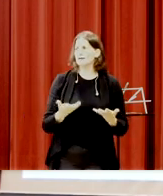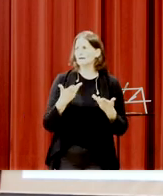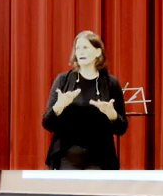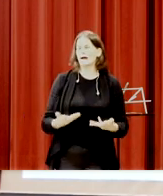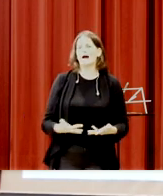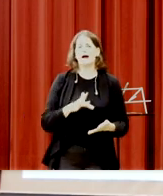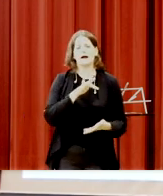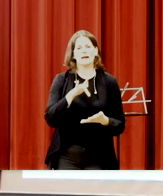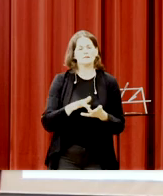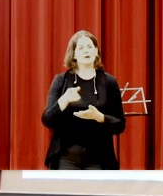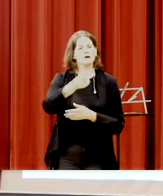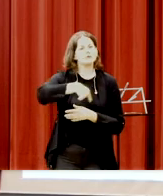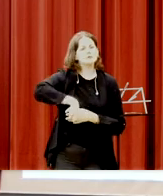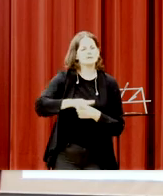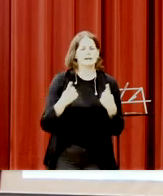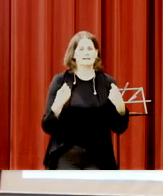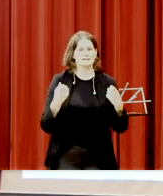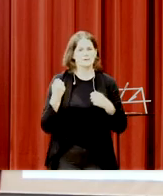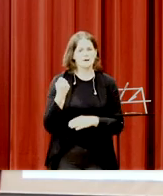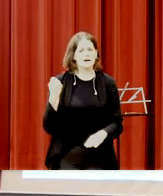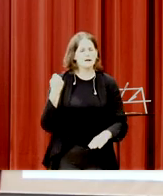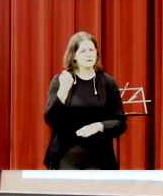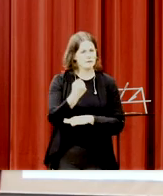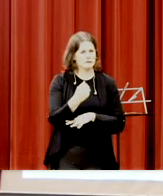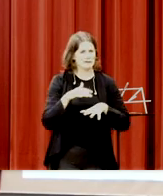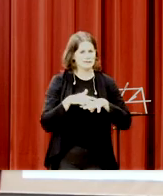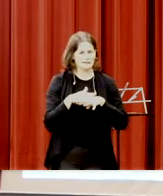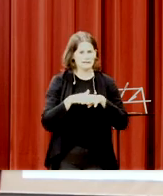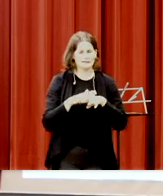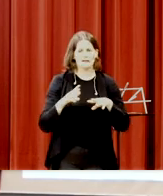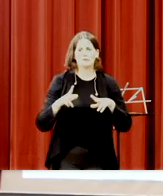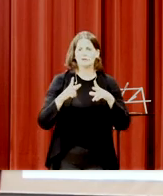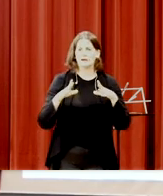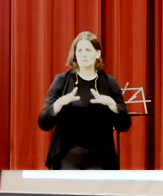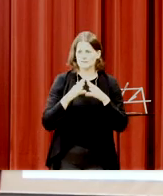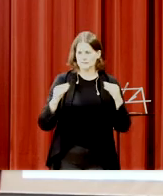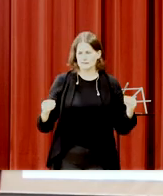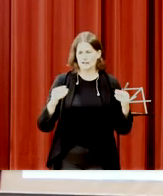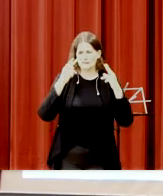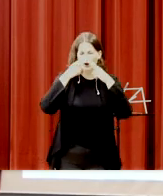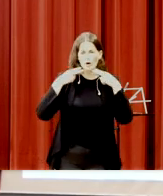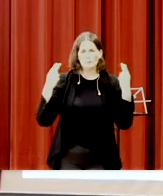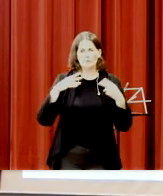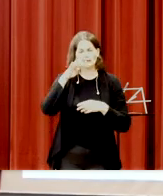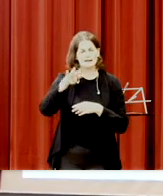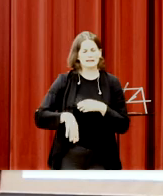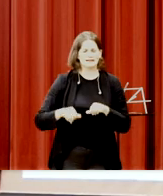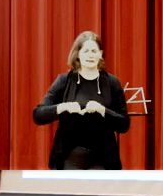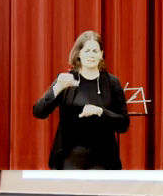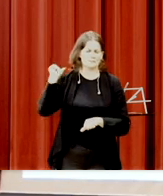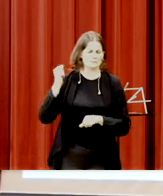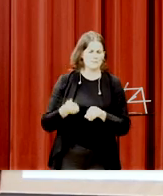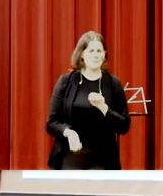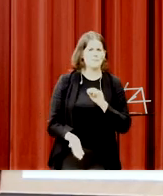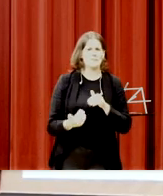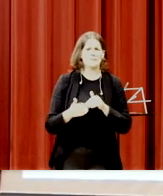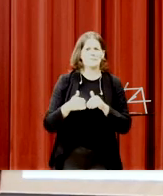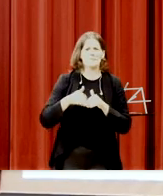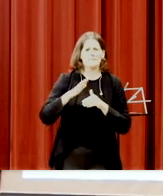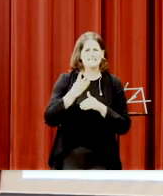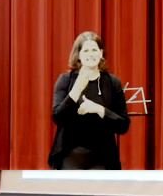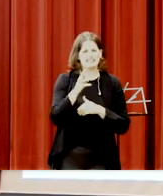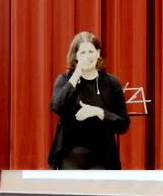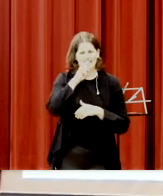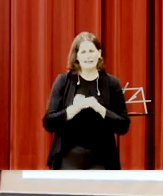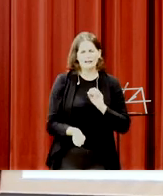30 anys i que ha servit per vertebrar el país i per equilibrar el país. Dos paràmetres molt importants